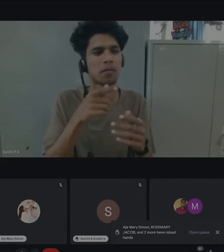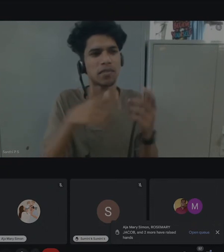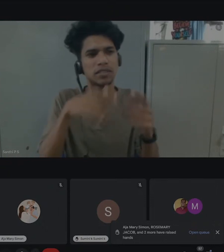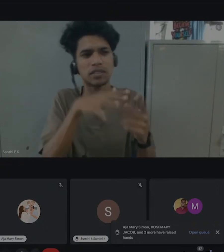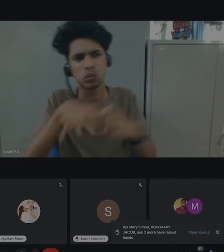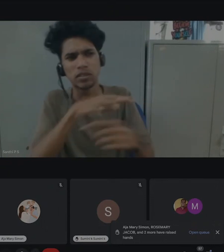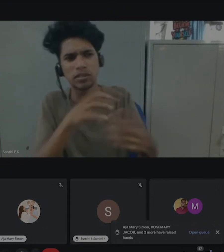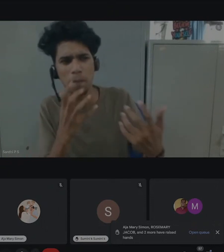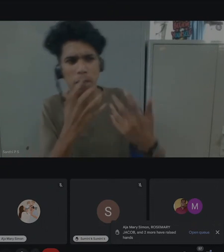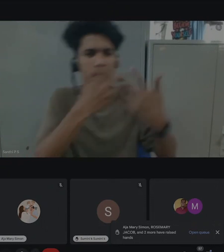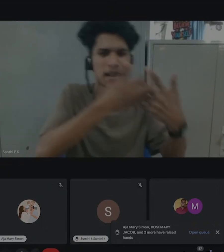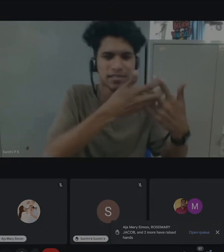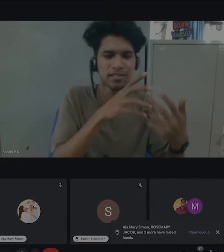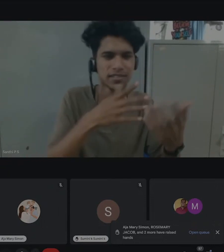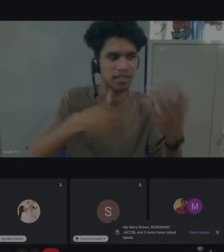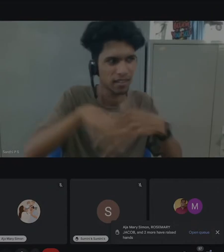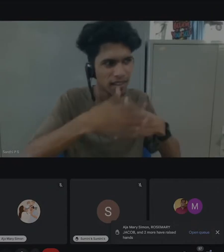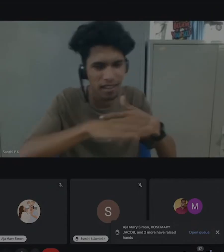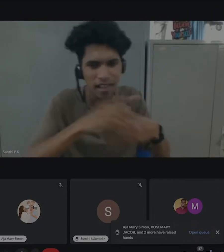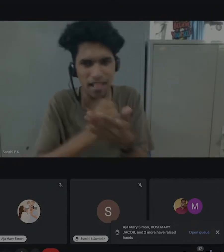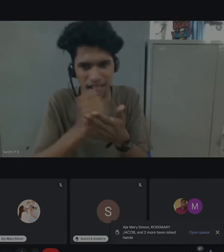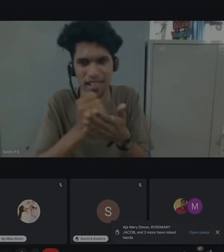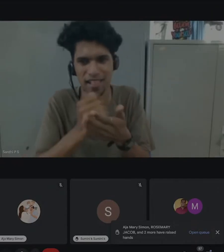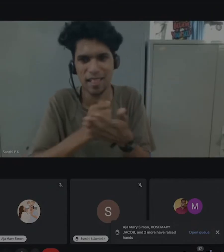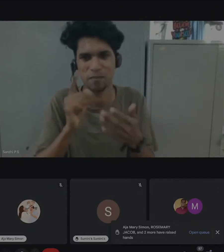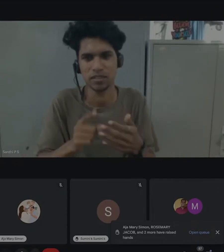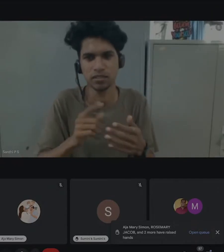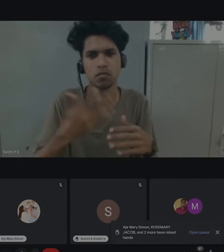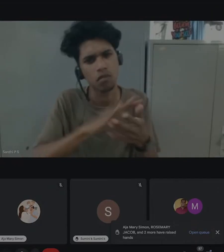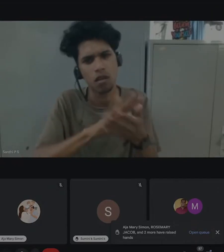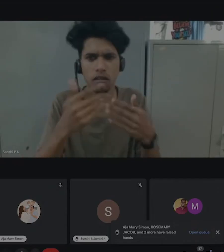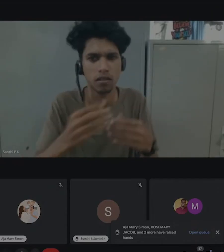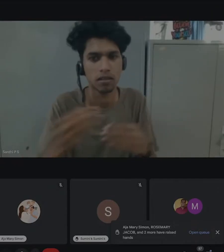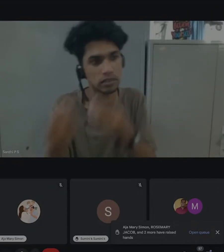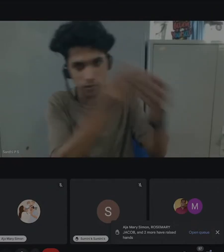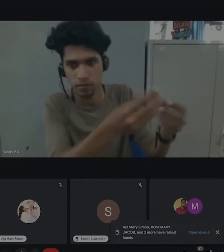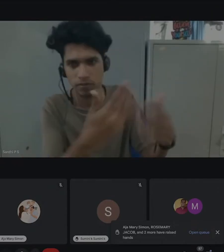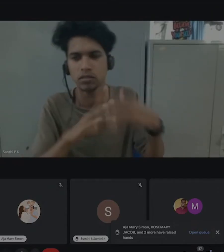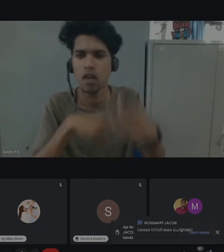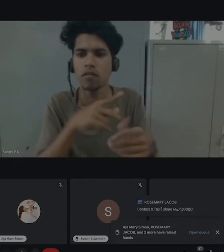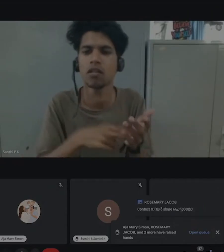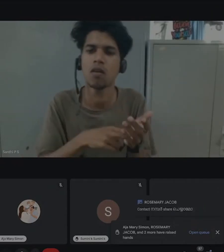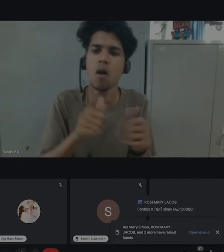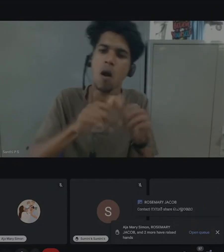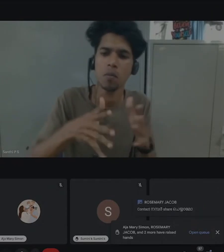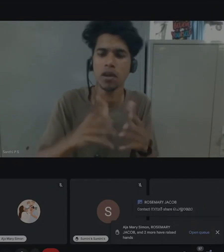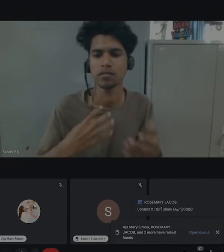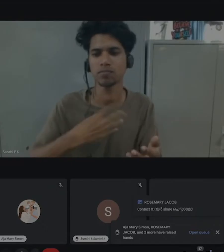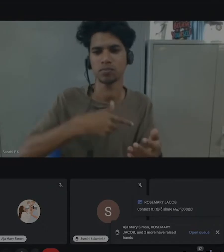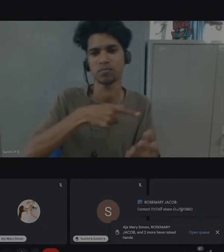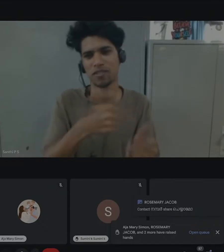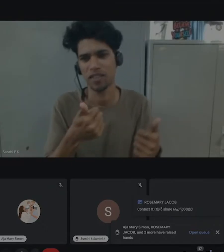അങ്ങനെ വിടുമ്പോ തന്നെ കുഞ്ഞിന് കുറച്ച് ചെറിയ ചെറിയ മാറ്റങ്ങളൊക്കെ വന്നു തുടങ്ങും. ഒപ്പം നിങ്ങൾ സ്പീച്ച് തെറപ്പിയും കൂടി എടുക്കുമ്പോൾ സ്പീച്ച് തെറപ്പി